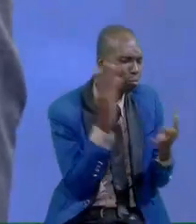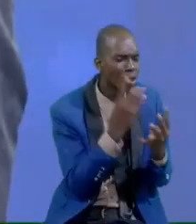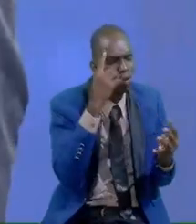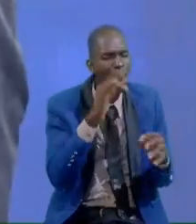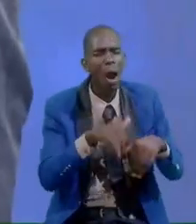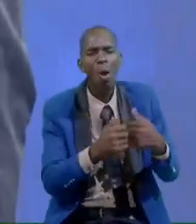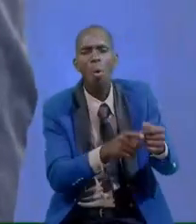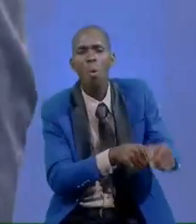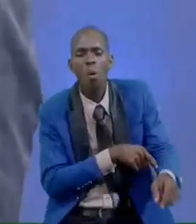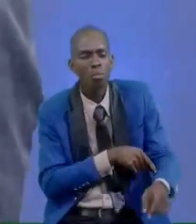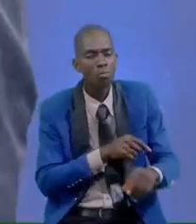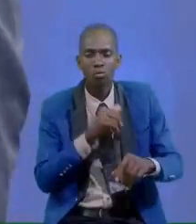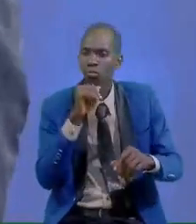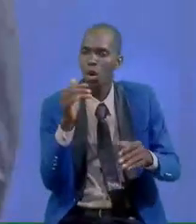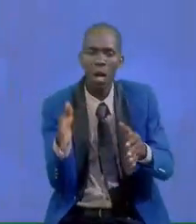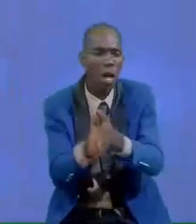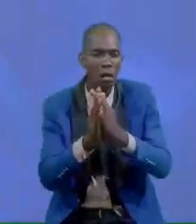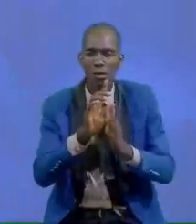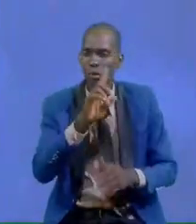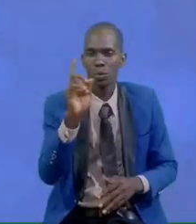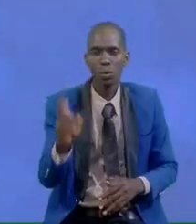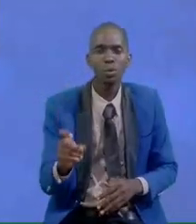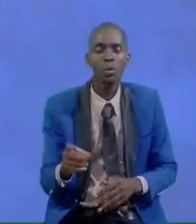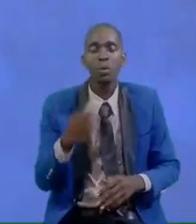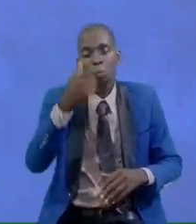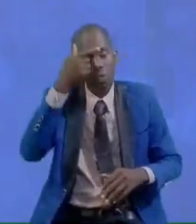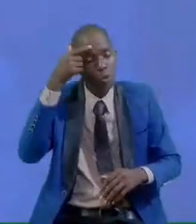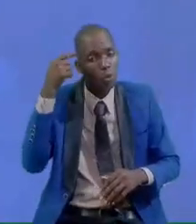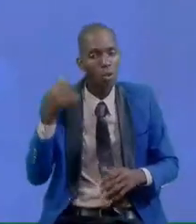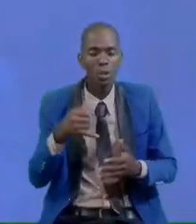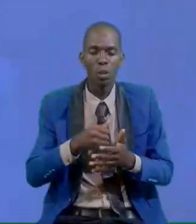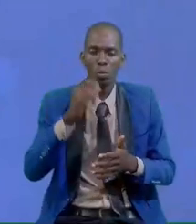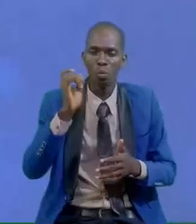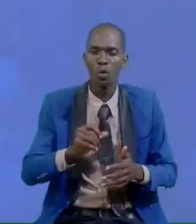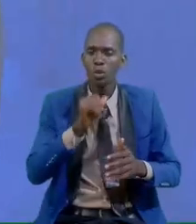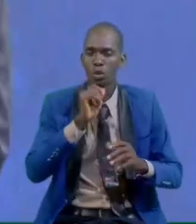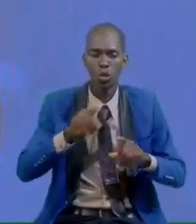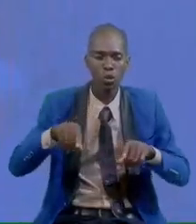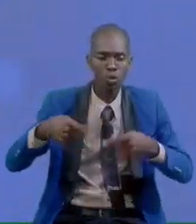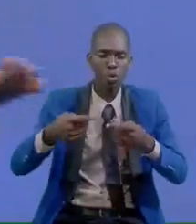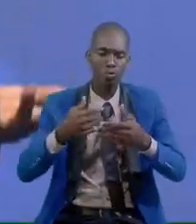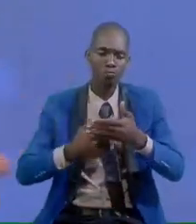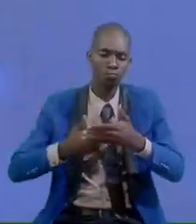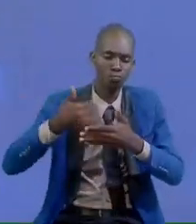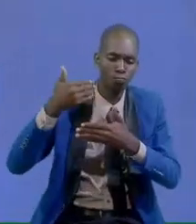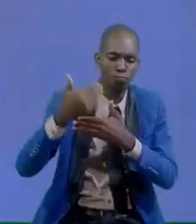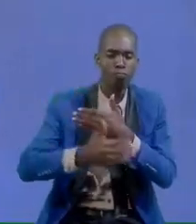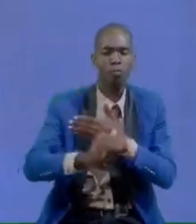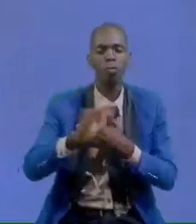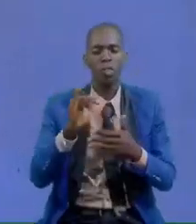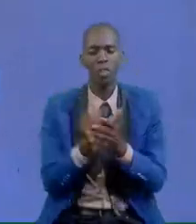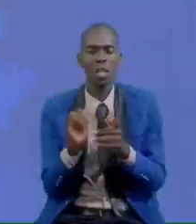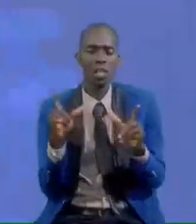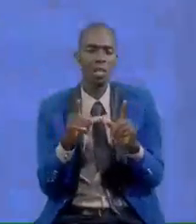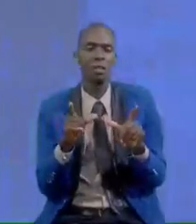Garde-le, parce qu'il ne va pas sortir des limites que nous avons placées sur lui. Qu'est-ce que nous